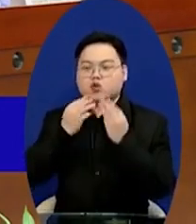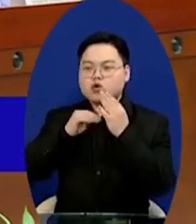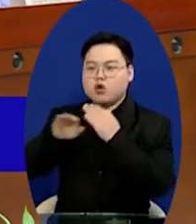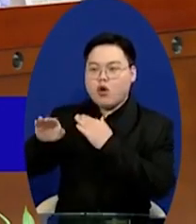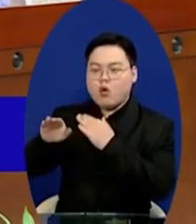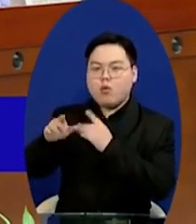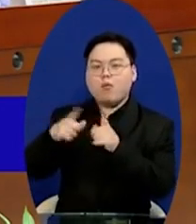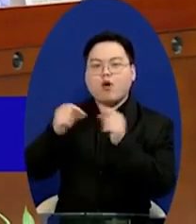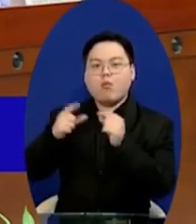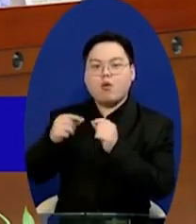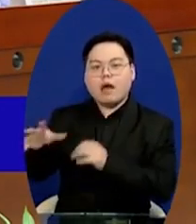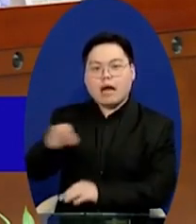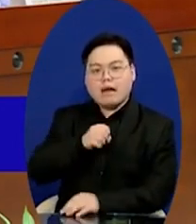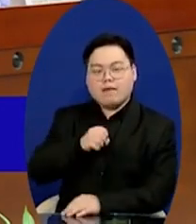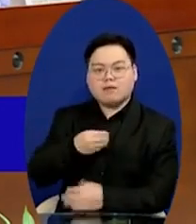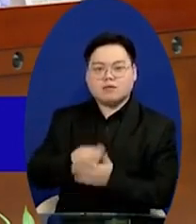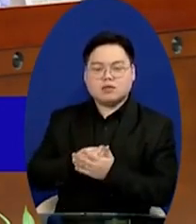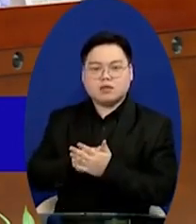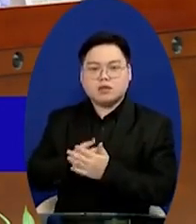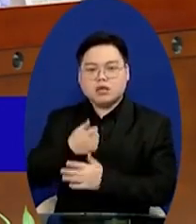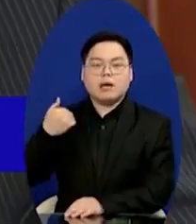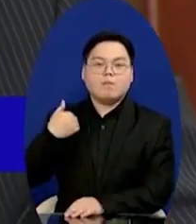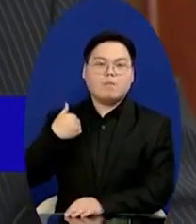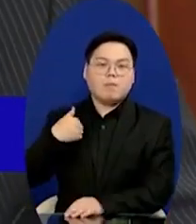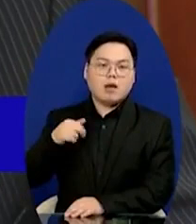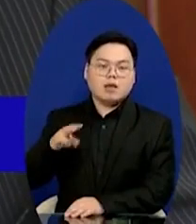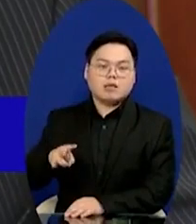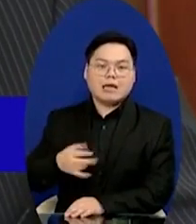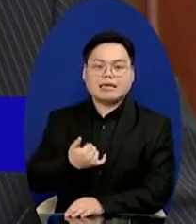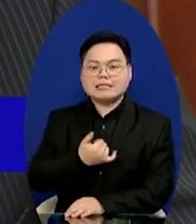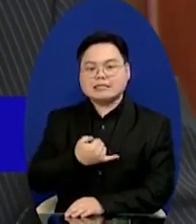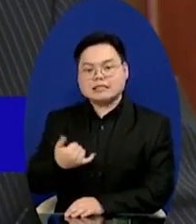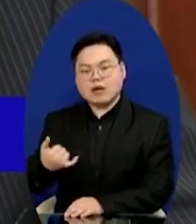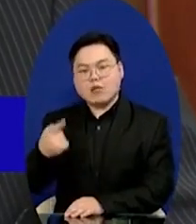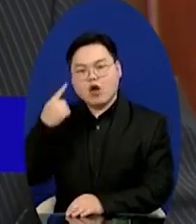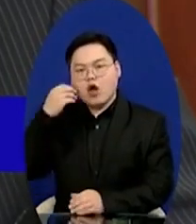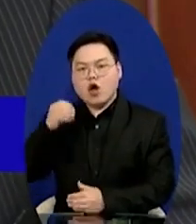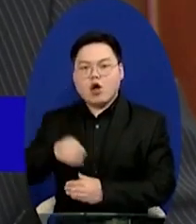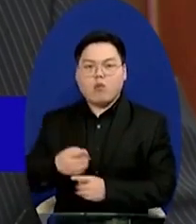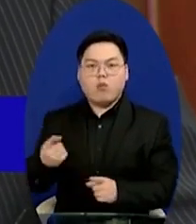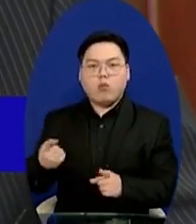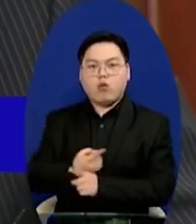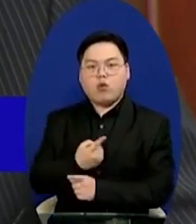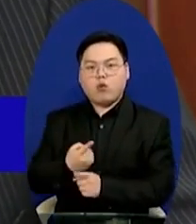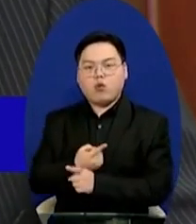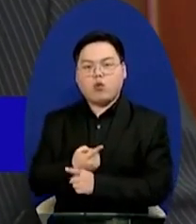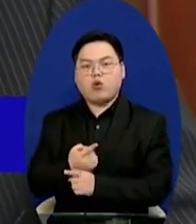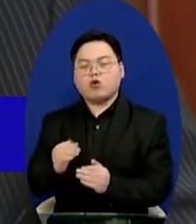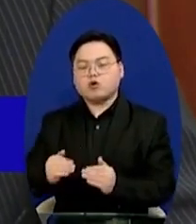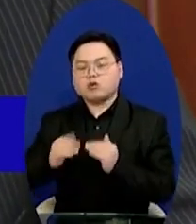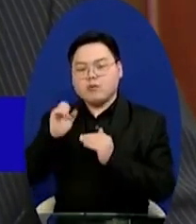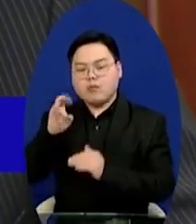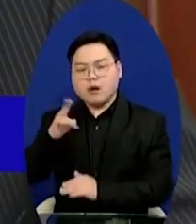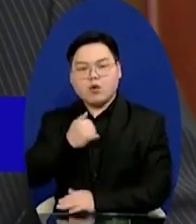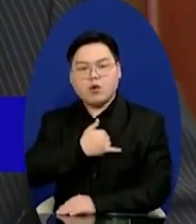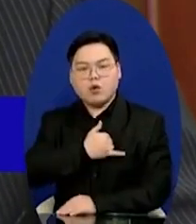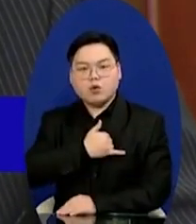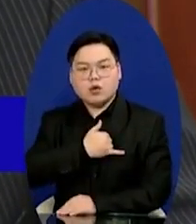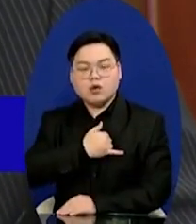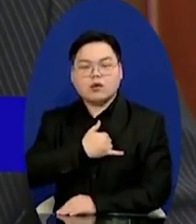эргэж татаал. Эсвэл бие биенээ шүүхээр айлгаад байгаа юм. Зарим үйл ойлцсны улмаас бол Хөгжлийн банкны удирдал бол энэ